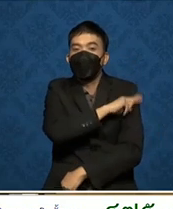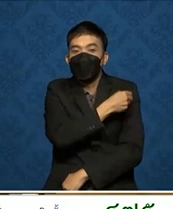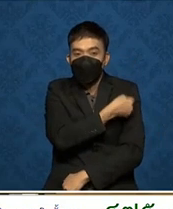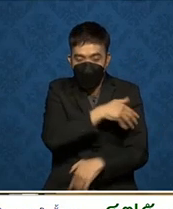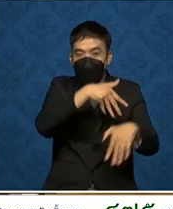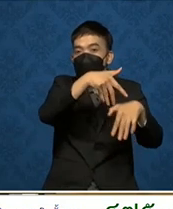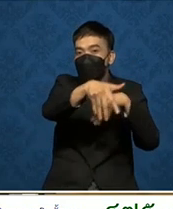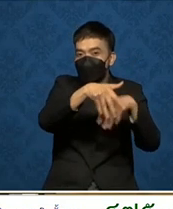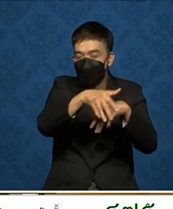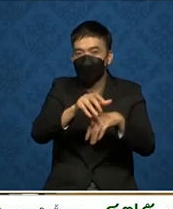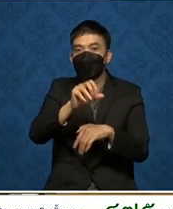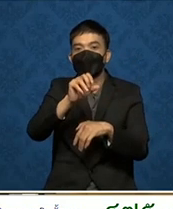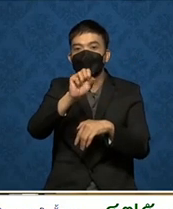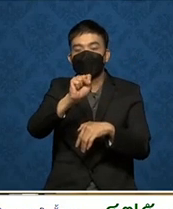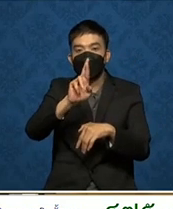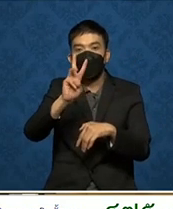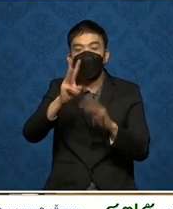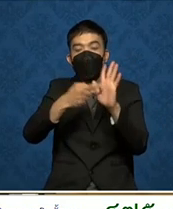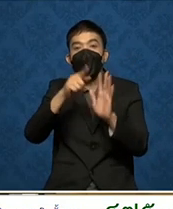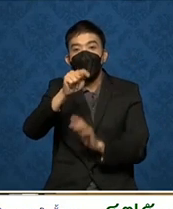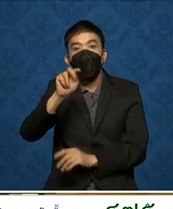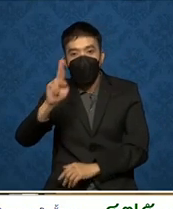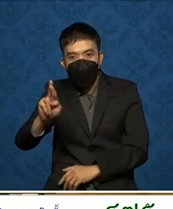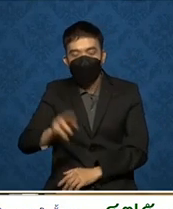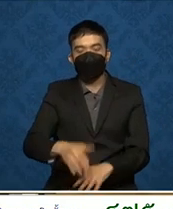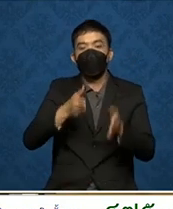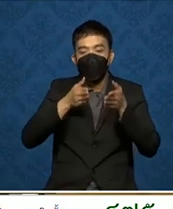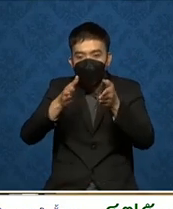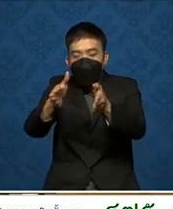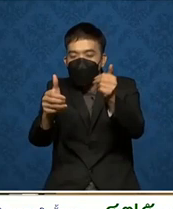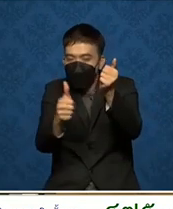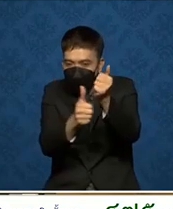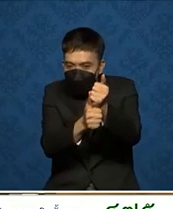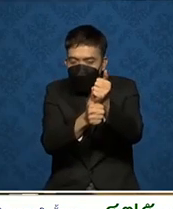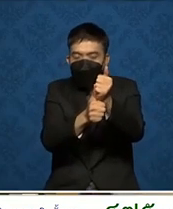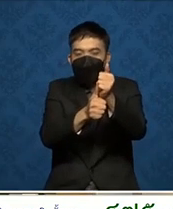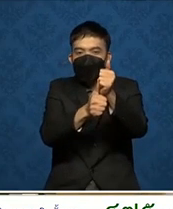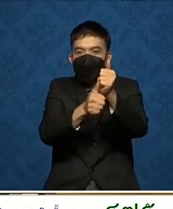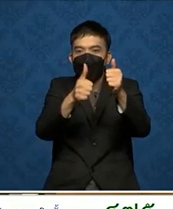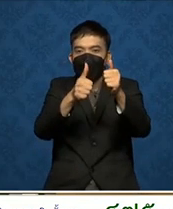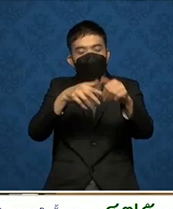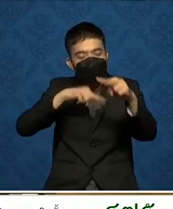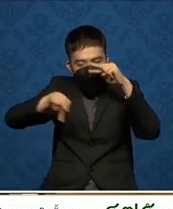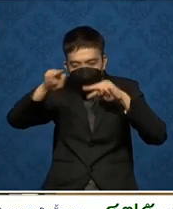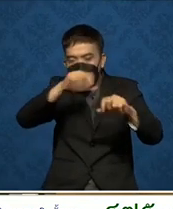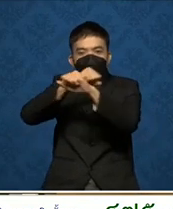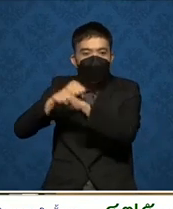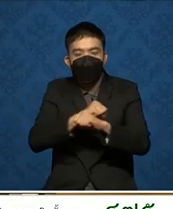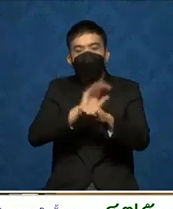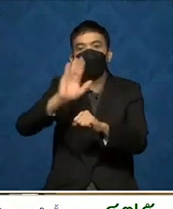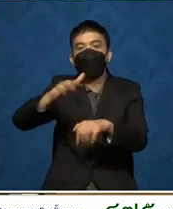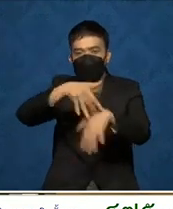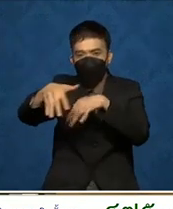ลสารวัตรกำนันผู้ช่วยผู้ใหญ่บ้านฝ่ายปกครองและผู้ช่วยผู้ใหญ่บ้านฝ่ายรักษาความสงบมาพิ